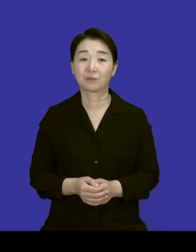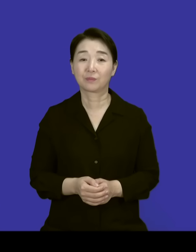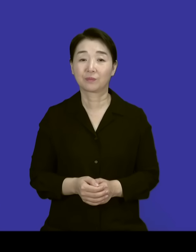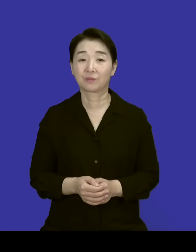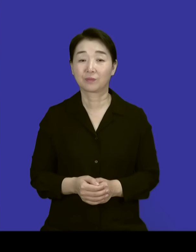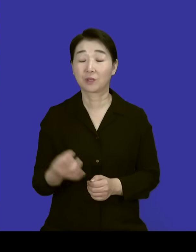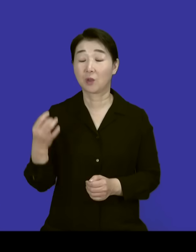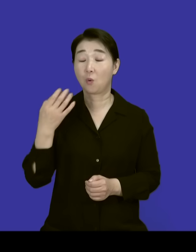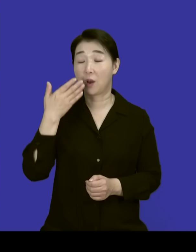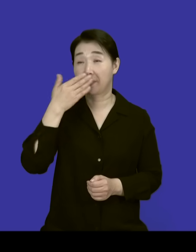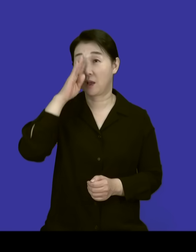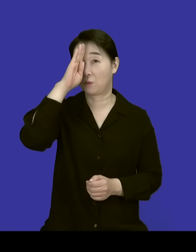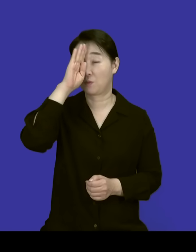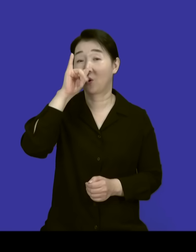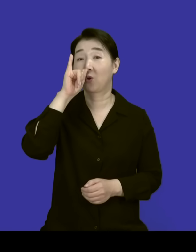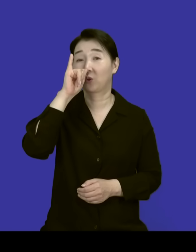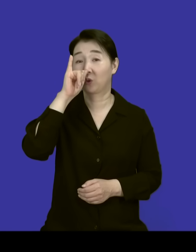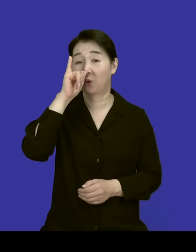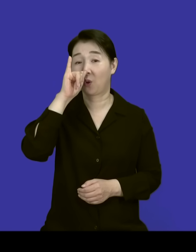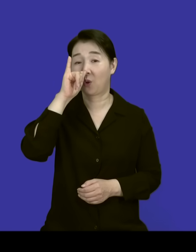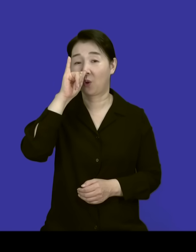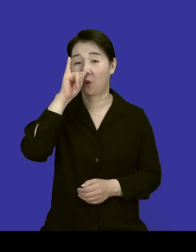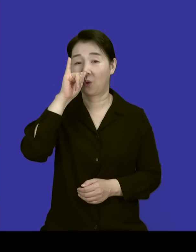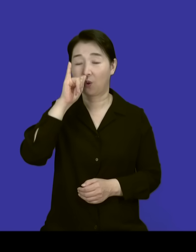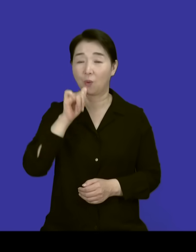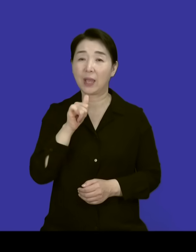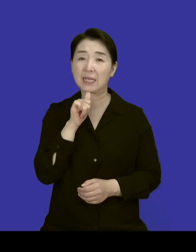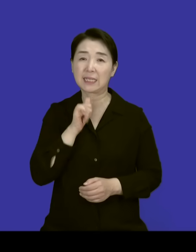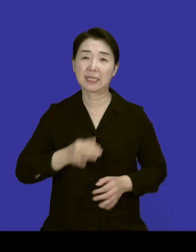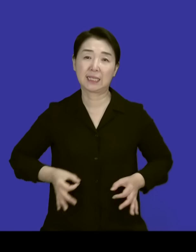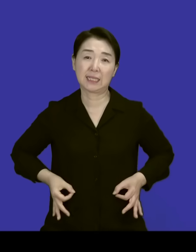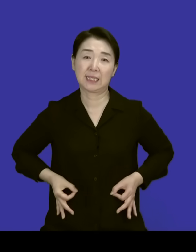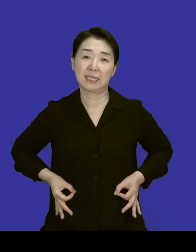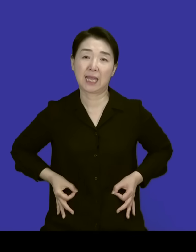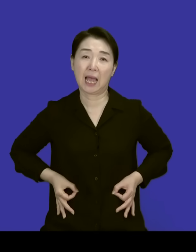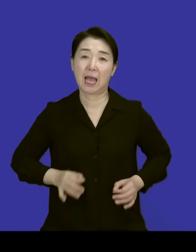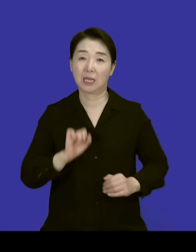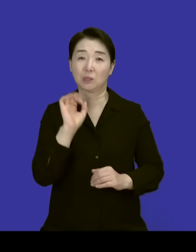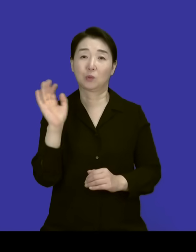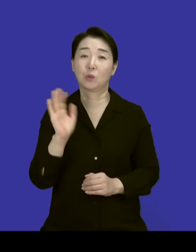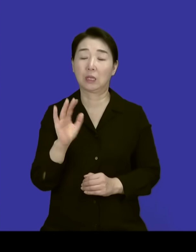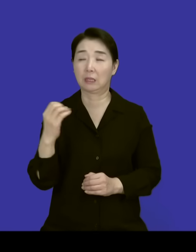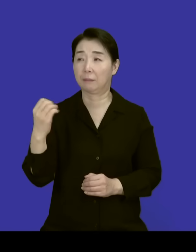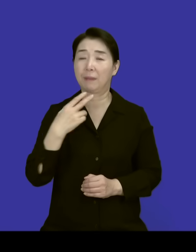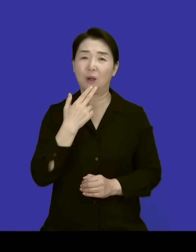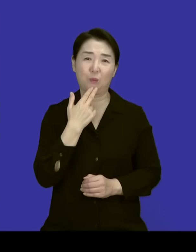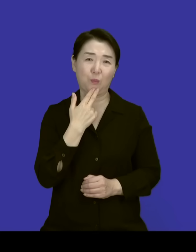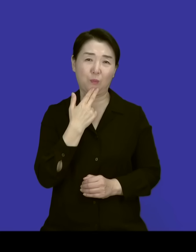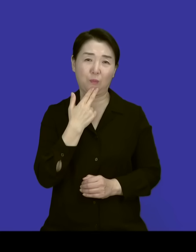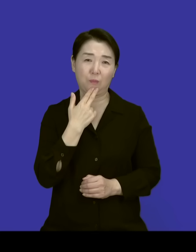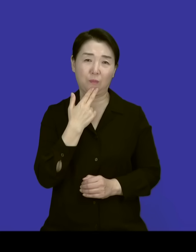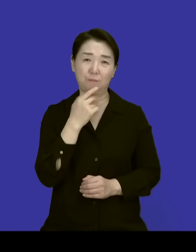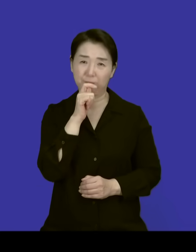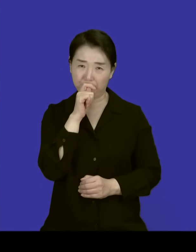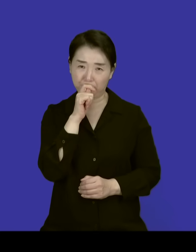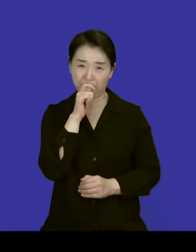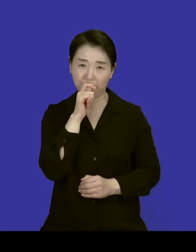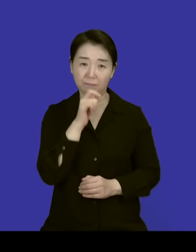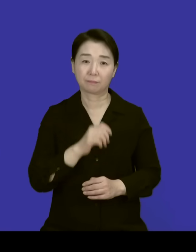당뇨가 원래 있으셨는데, 예, 신장이 계속 안 좋으셨어요. 예. 근데 그걸 말씀을 안 하셨던 거야. 아, 네,